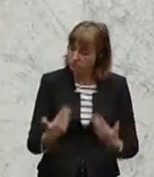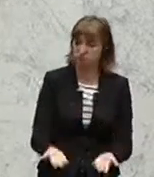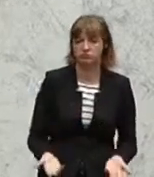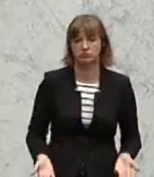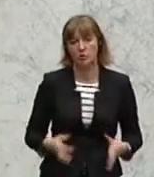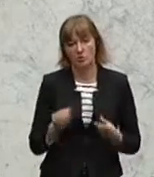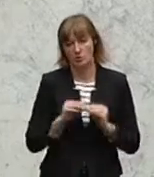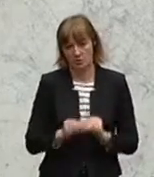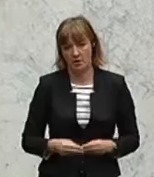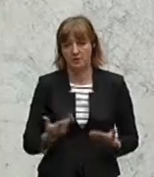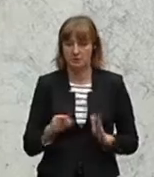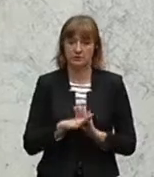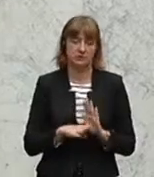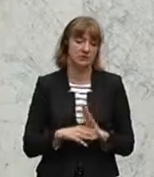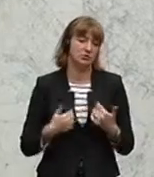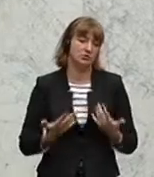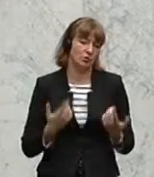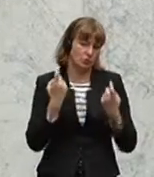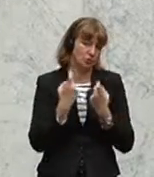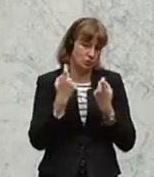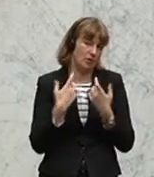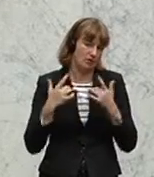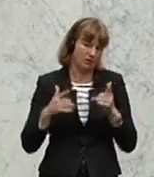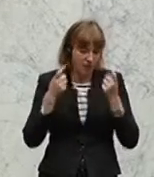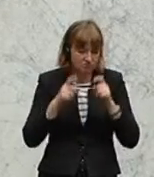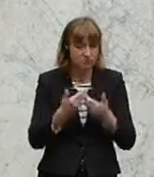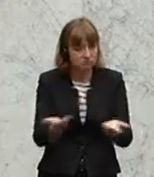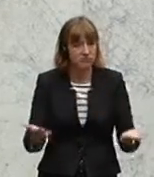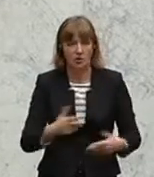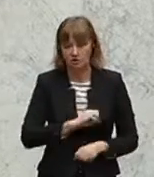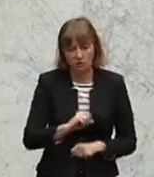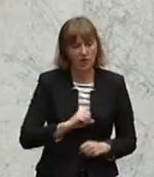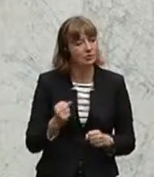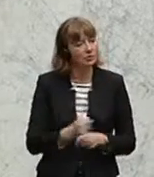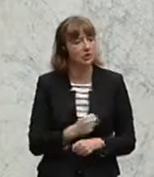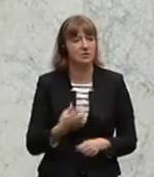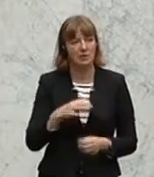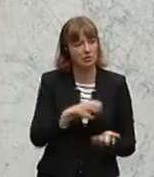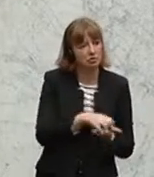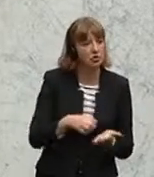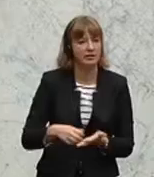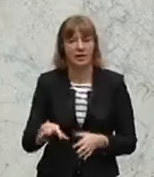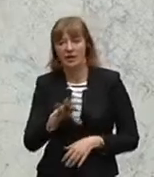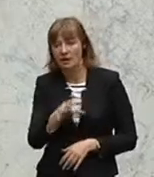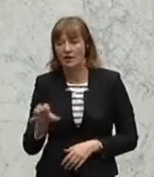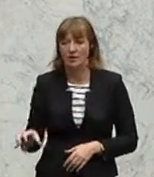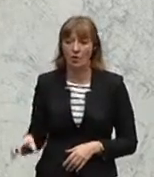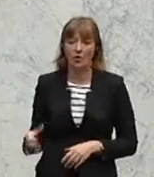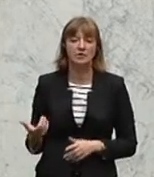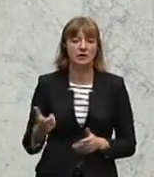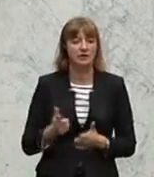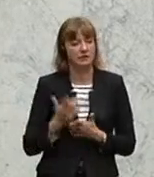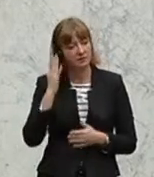bereitzustellen. Und mit diesem Gesetz sorgen wir dafür, dass trotz der Eile nicht einzelne Städte und Regionen mit